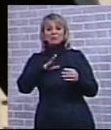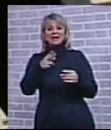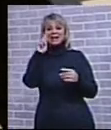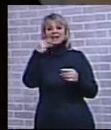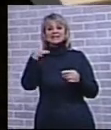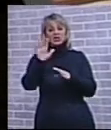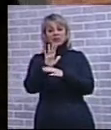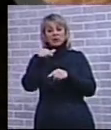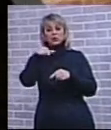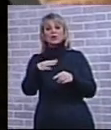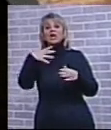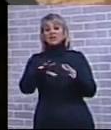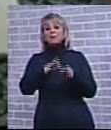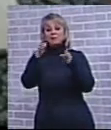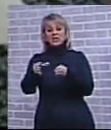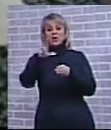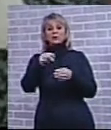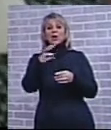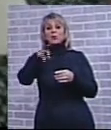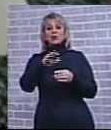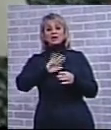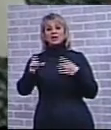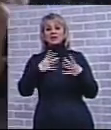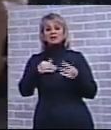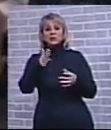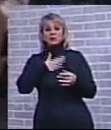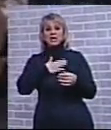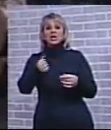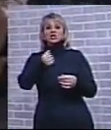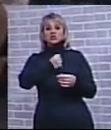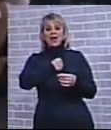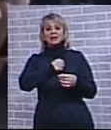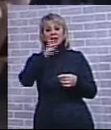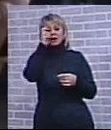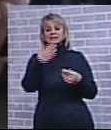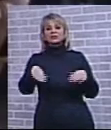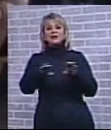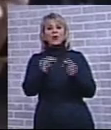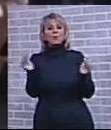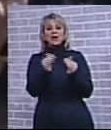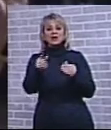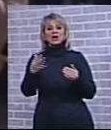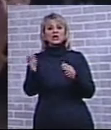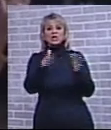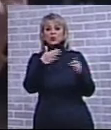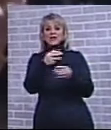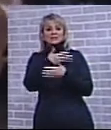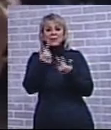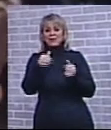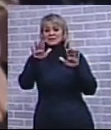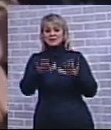классикой кинематографа и ушли в народ. «Муля, не нервируй меня. Жалко, королевства маловато, разгуляться